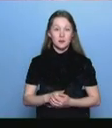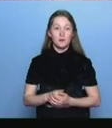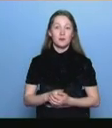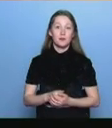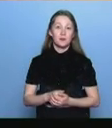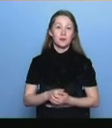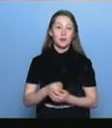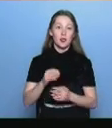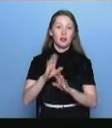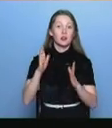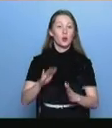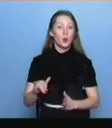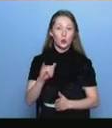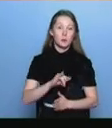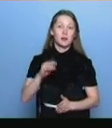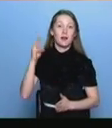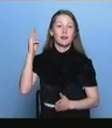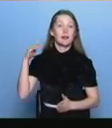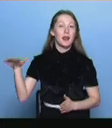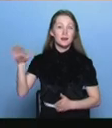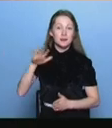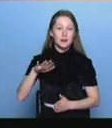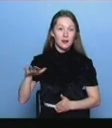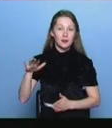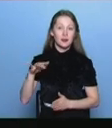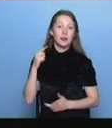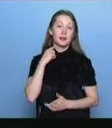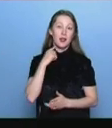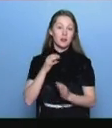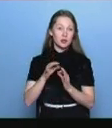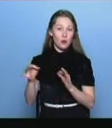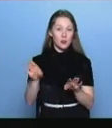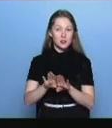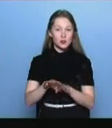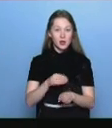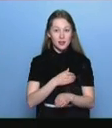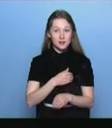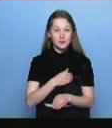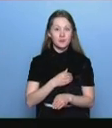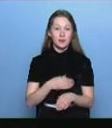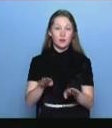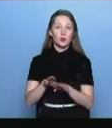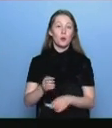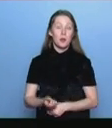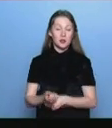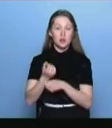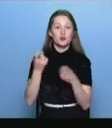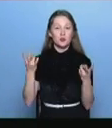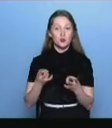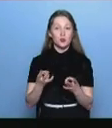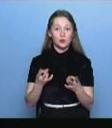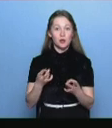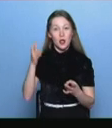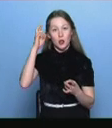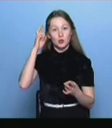не только Удмуртии, Татарстана, Кировской области. Ну, хотелось бы, конечно, какую-то поддержку от государства, потому